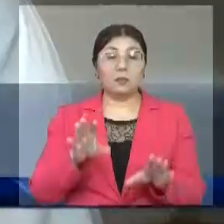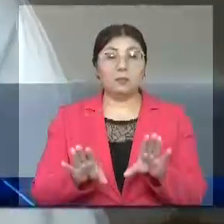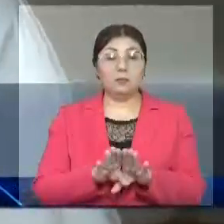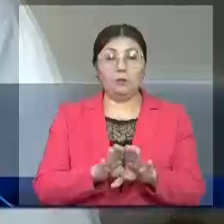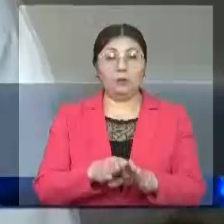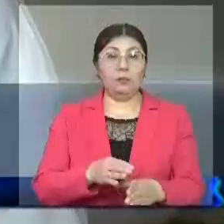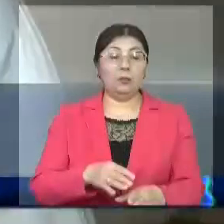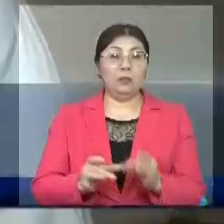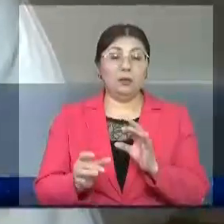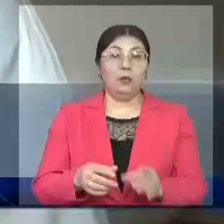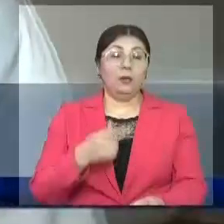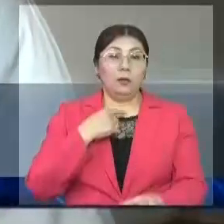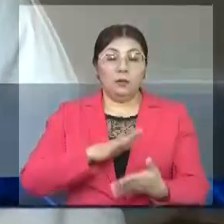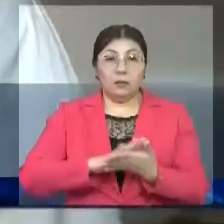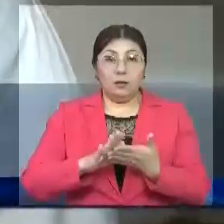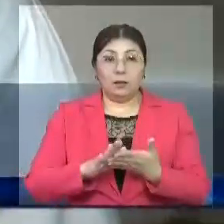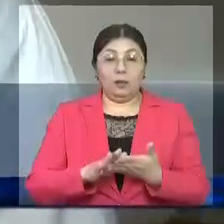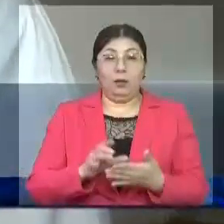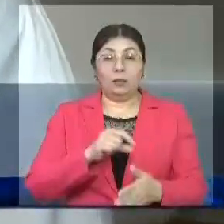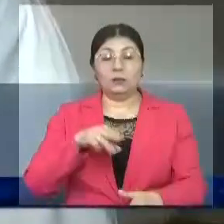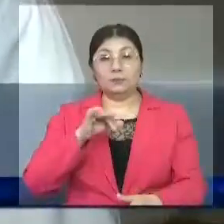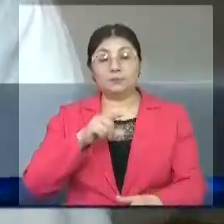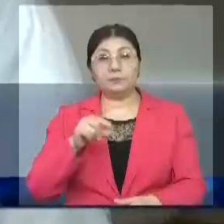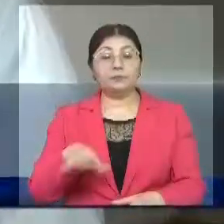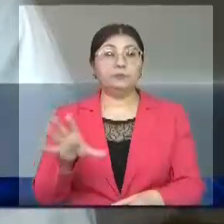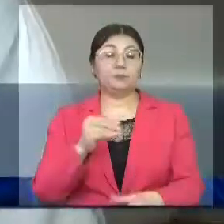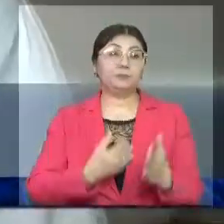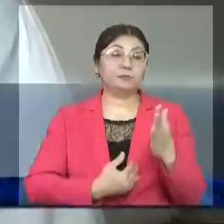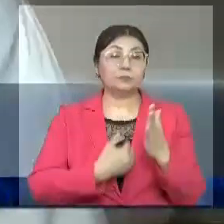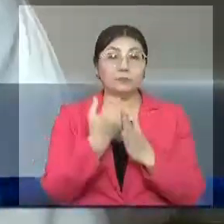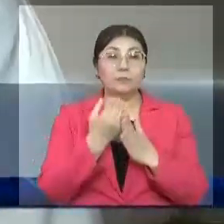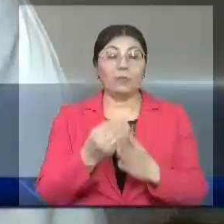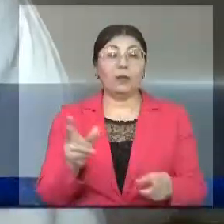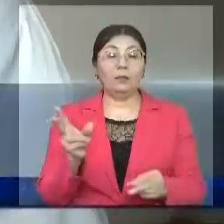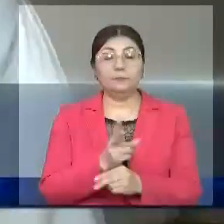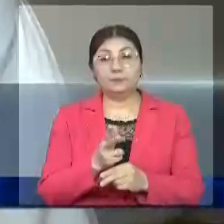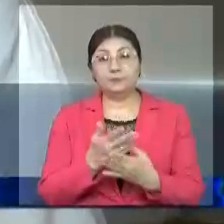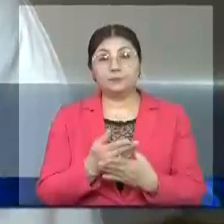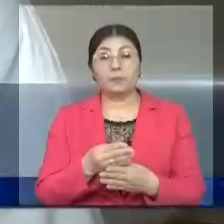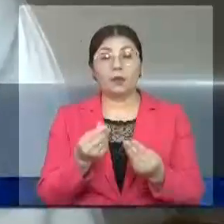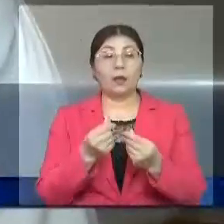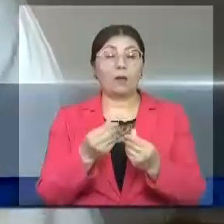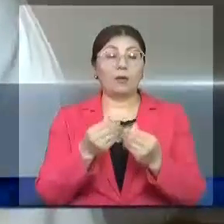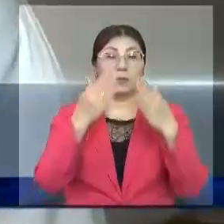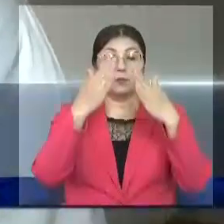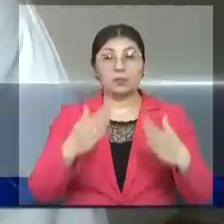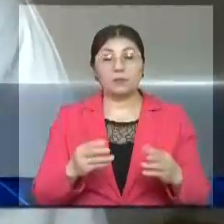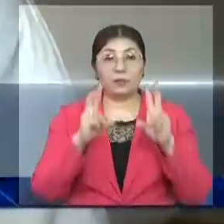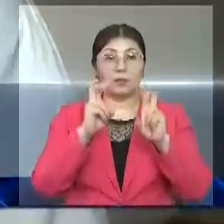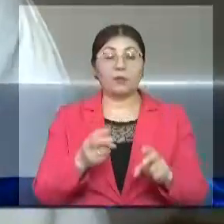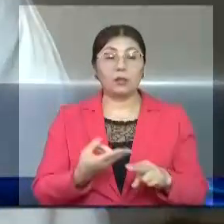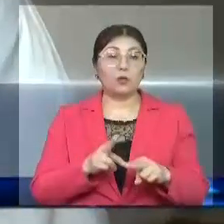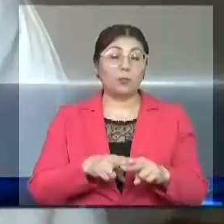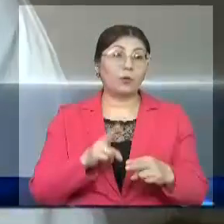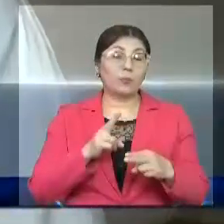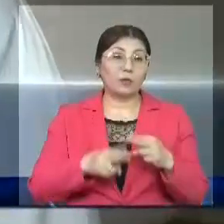Дыбыс тазалығы, эпизодтардағы бояудың қанықтығы бәрі жоғары деңгейде. Фильм қаржы пирамидалары тақырыбын қозғайды, бірақ мұнымен